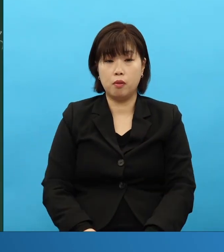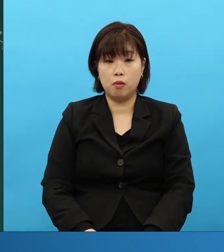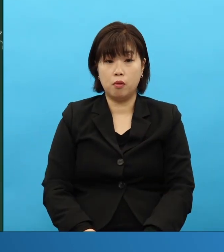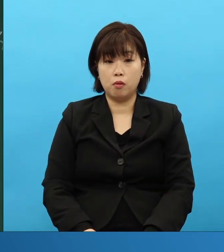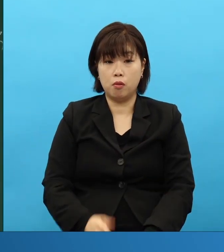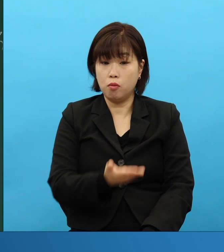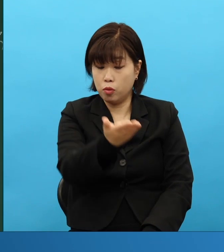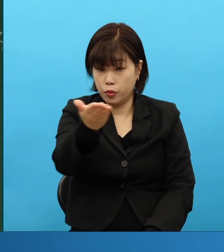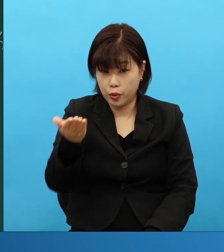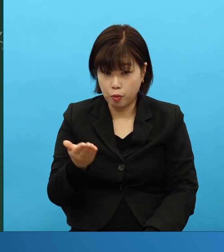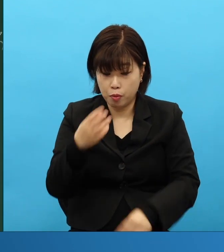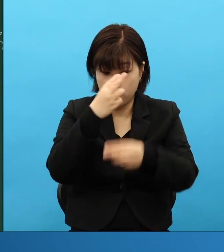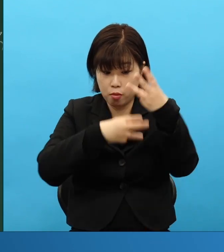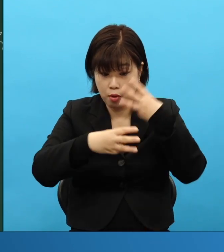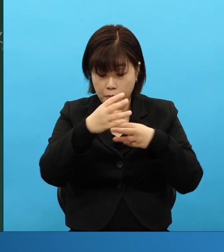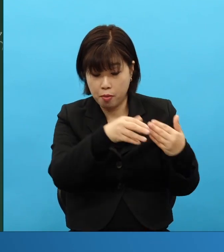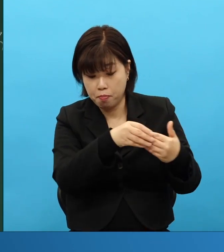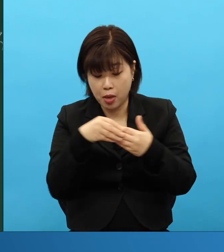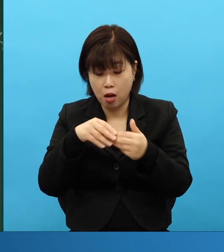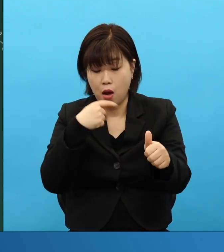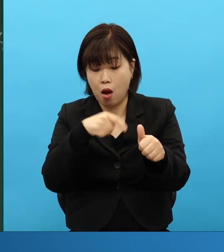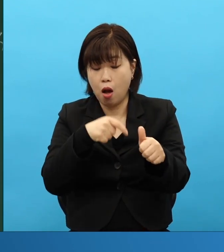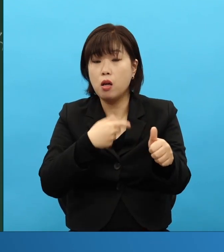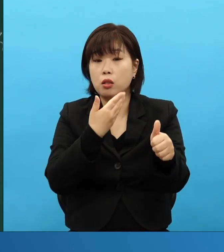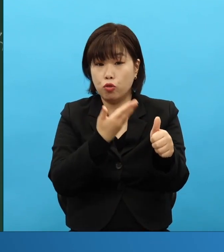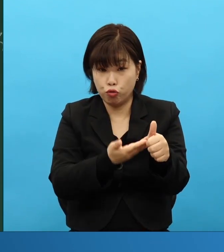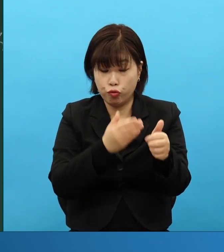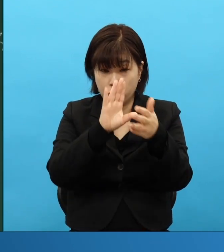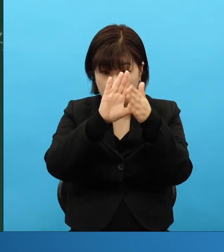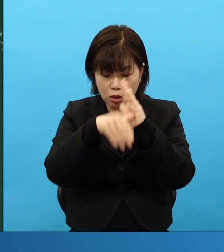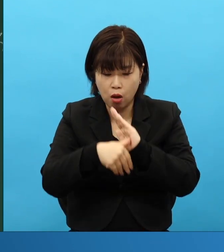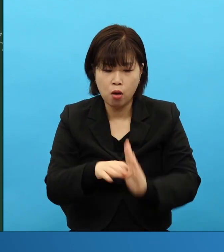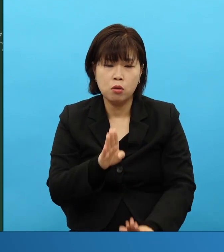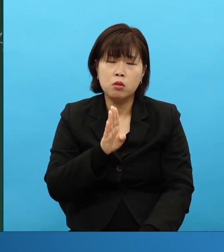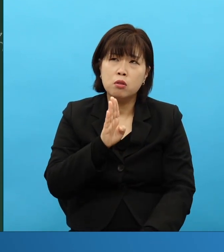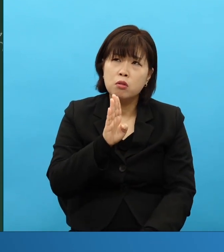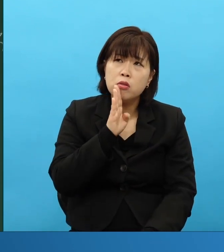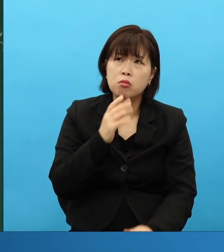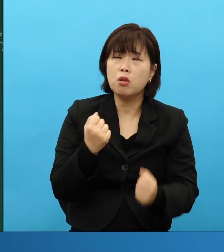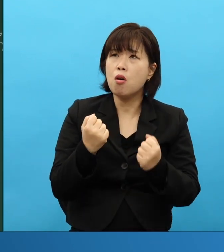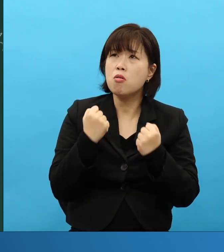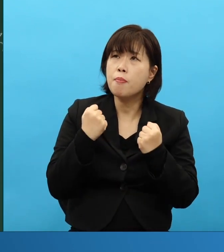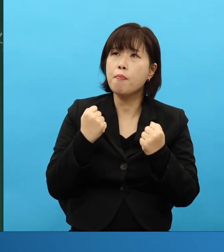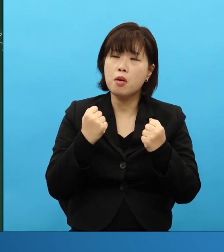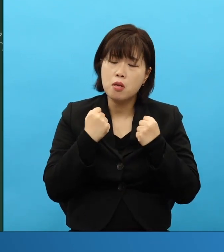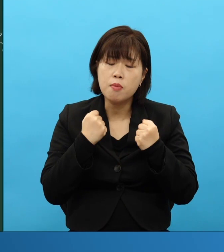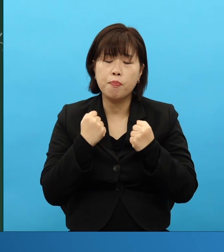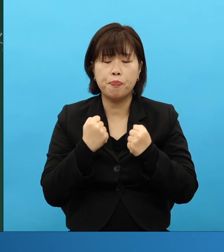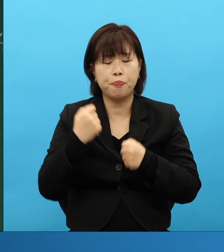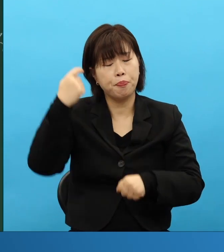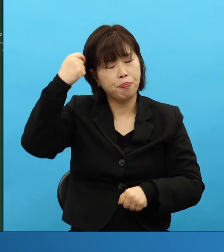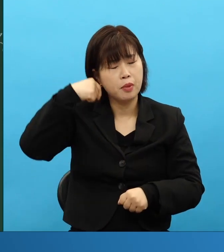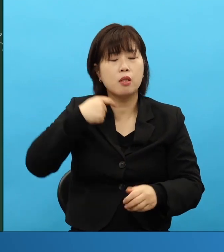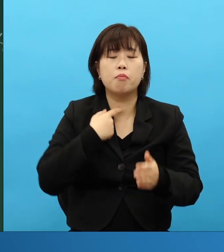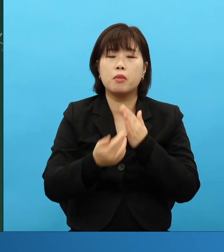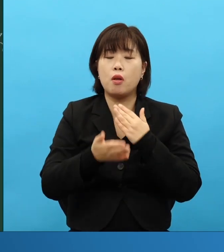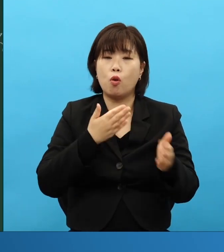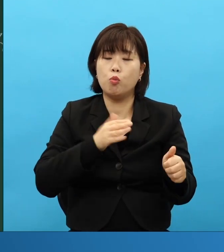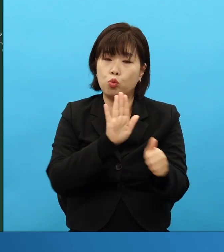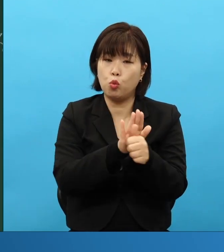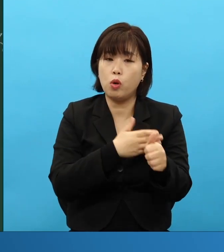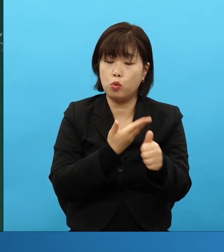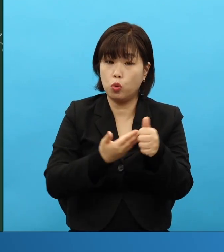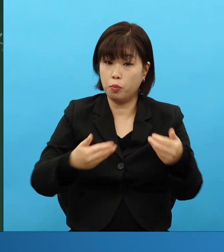so we have our remnant leaders here, and so 렘드 make the 교회 remnants 와서 like that in the 실제 future. 힘을 얻어야 돼요. The remnants can come to church and actually gain 실제 strength. 왜 그러면